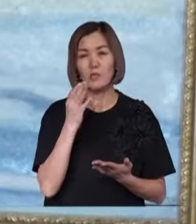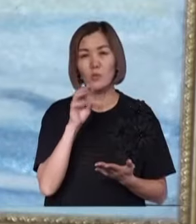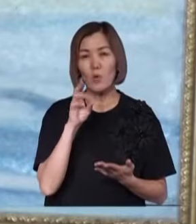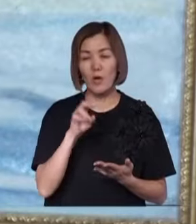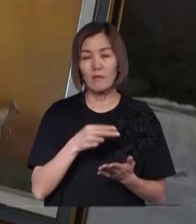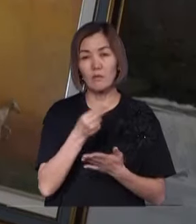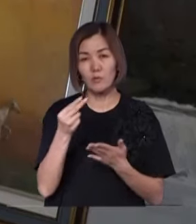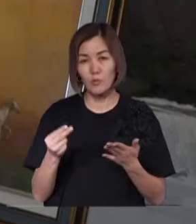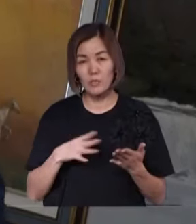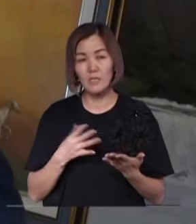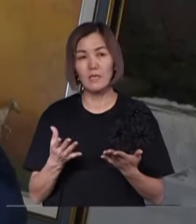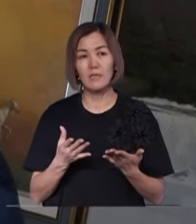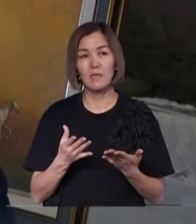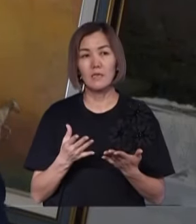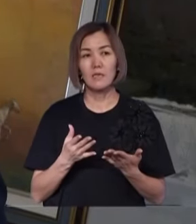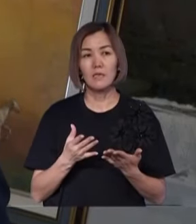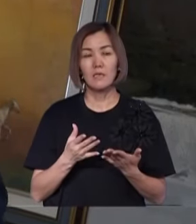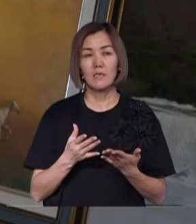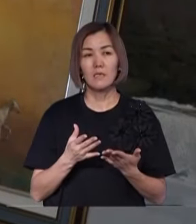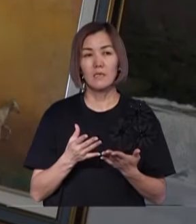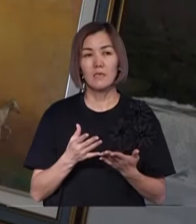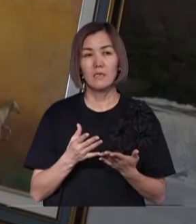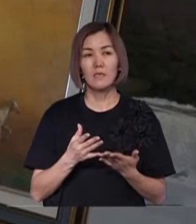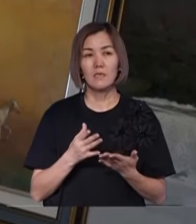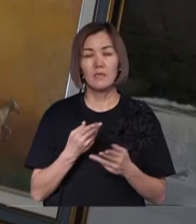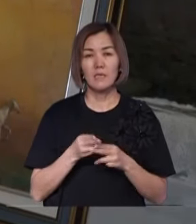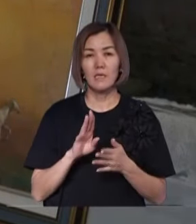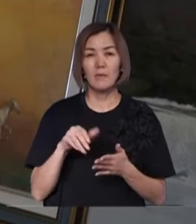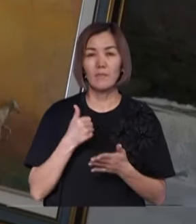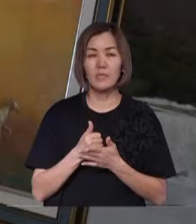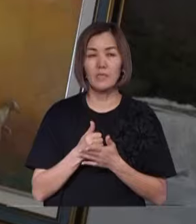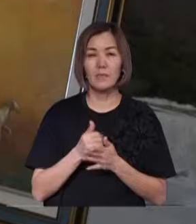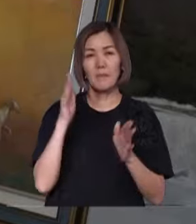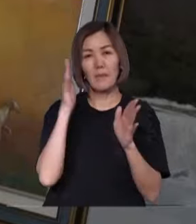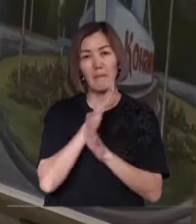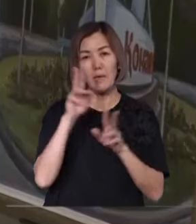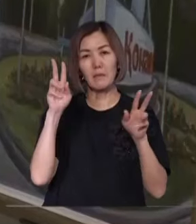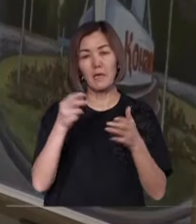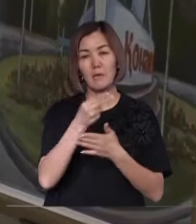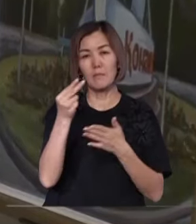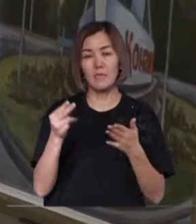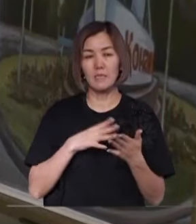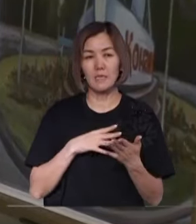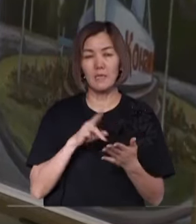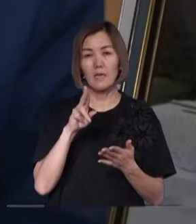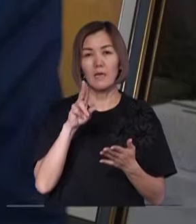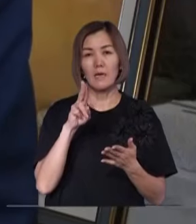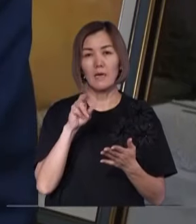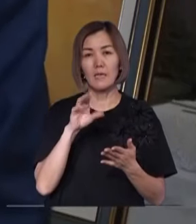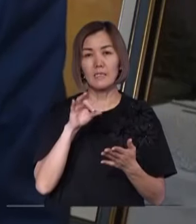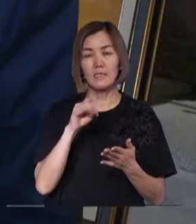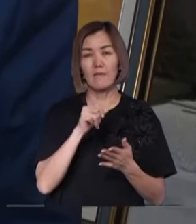Уәлиханов жазған. Оның баса көбі пейзаж жанрында көп жасаған ол. Қастеев атамыз енді